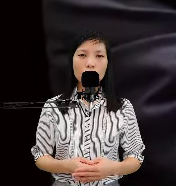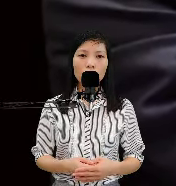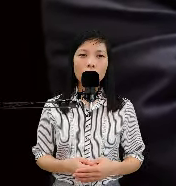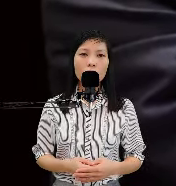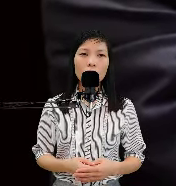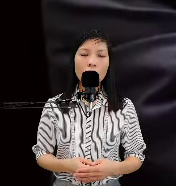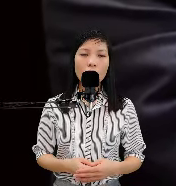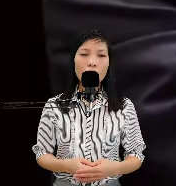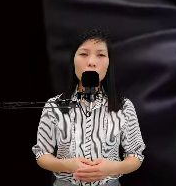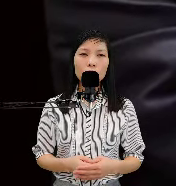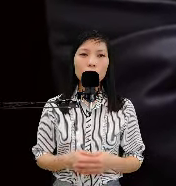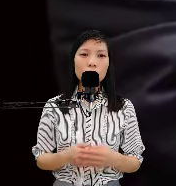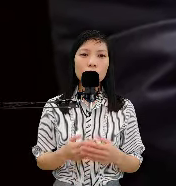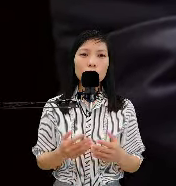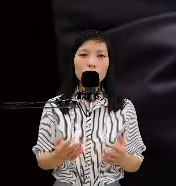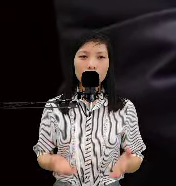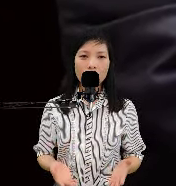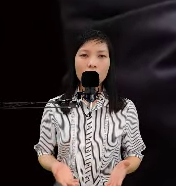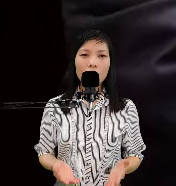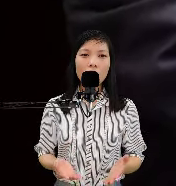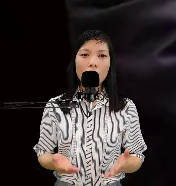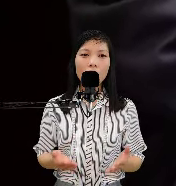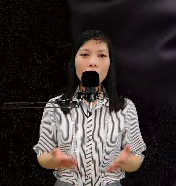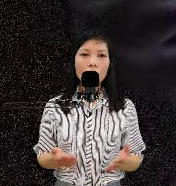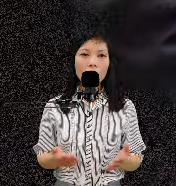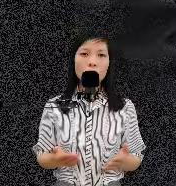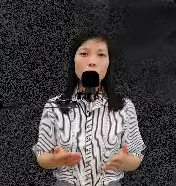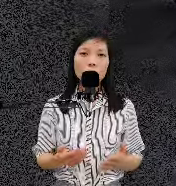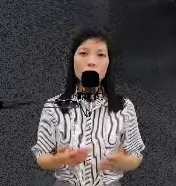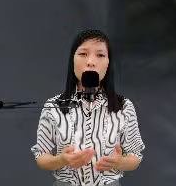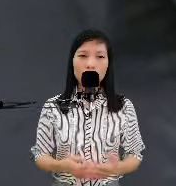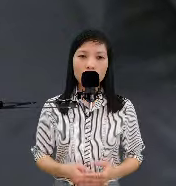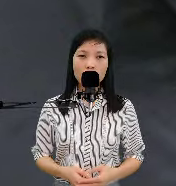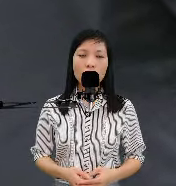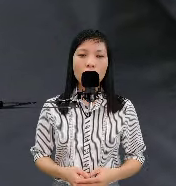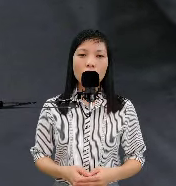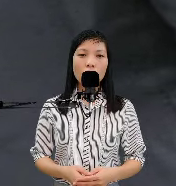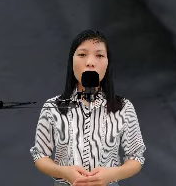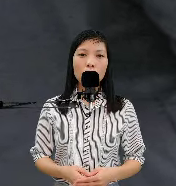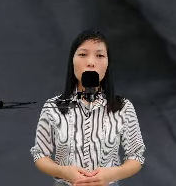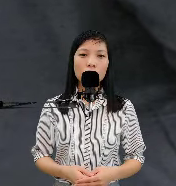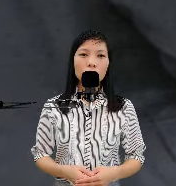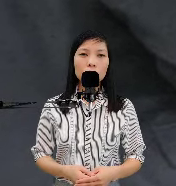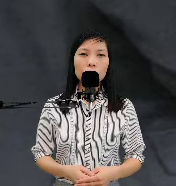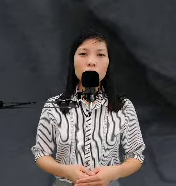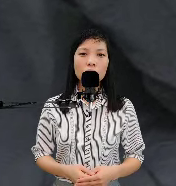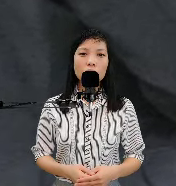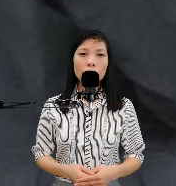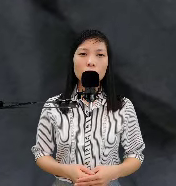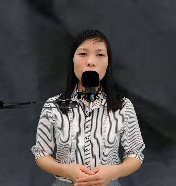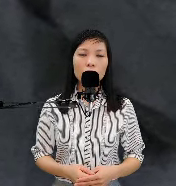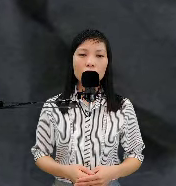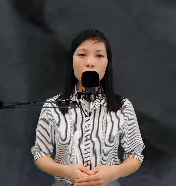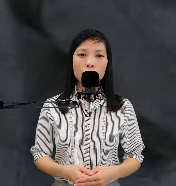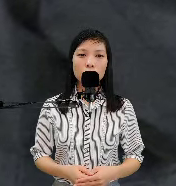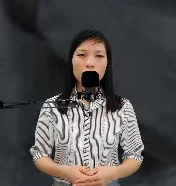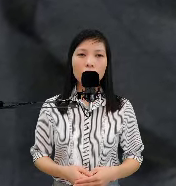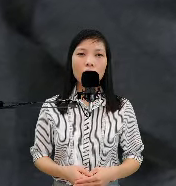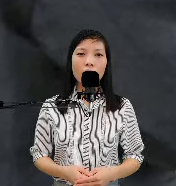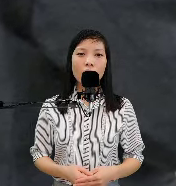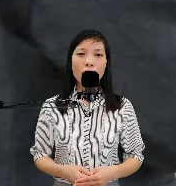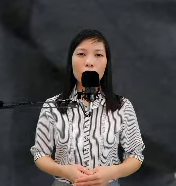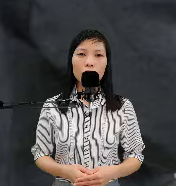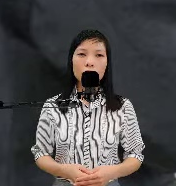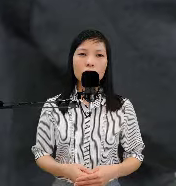七ごまのカラを食いちぎったのが場合の行手部分的にコマソンでも敵たえの寄せの足がかり